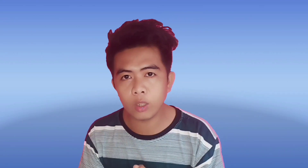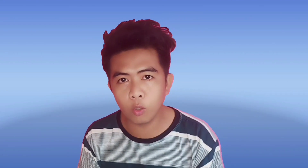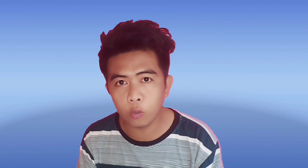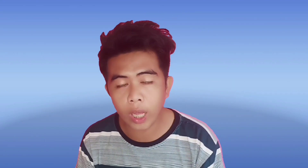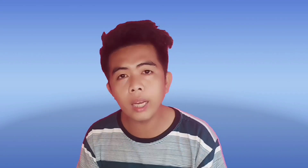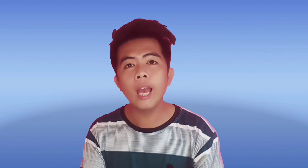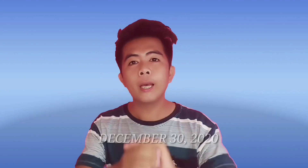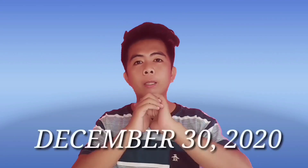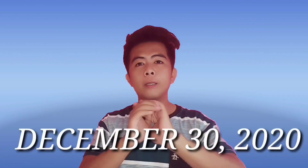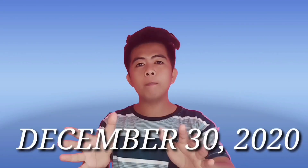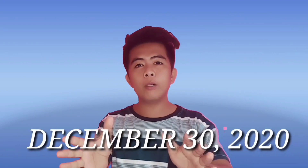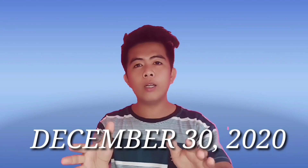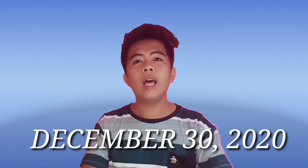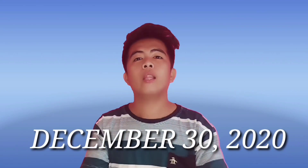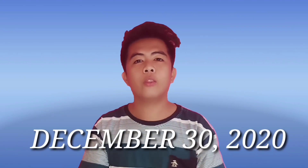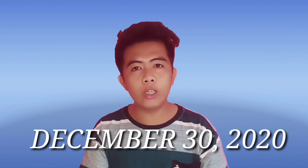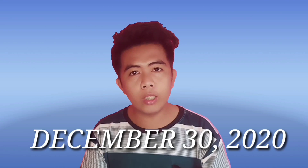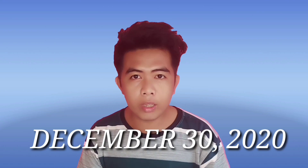Raraffle natin ito ng